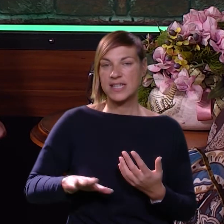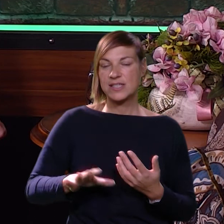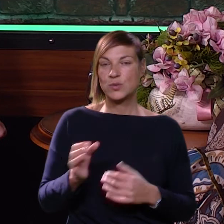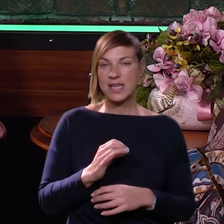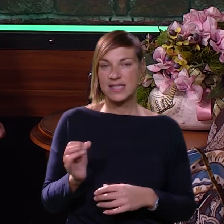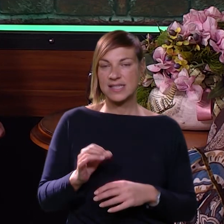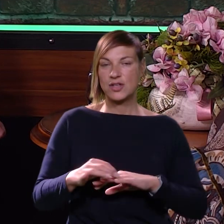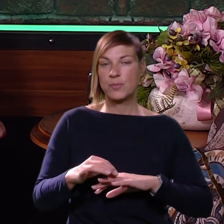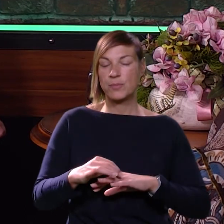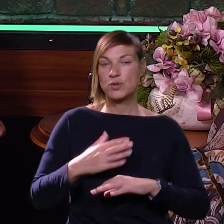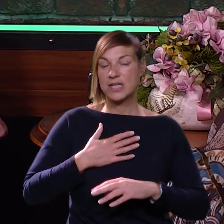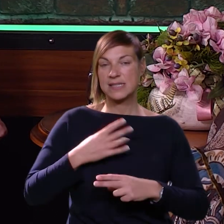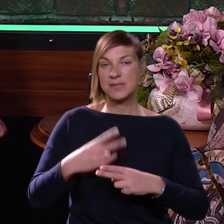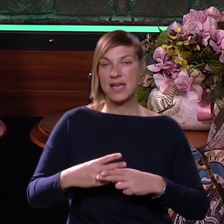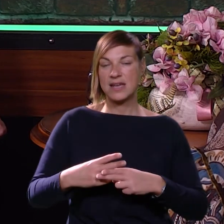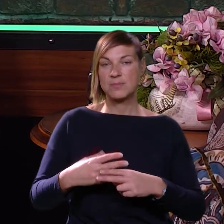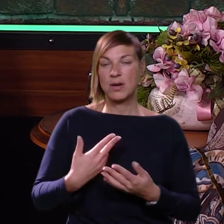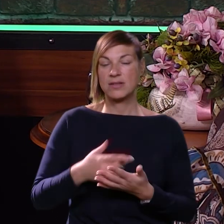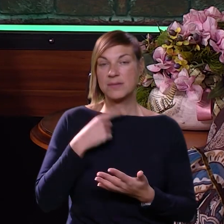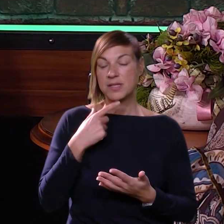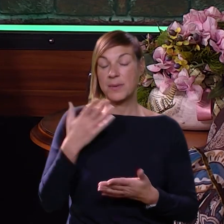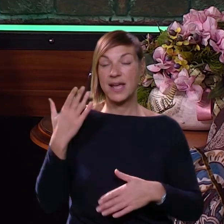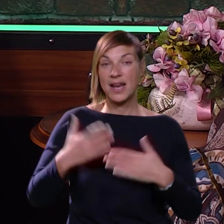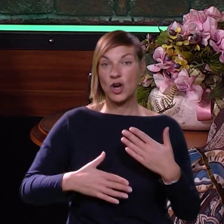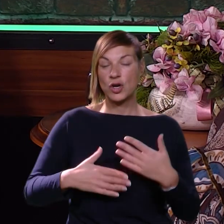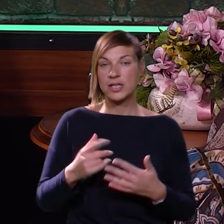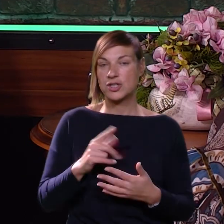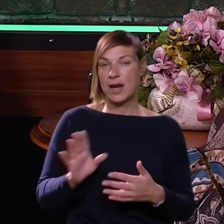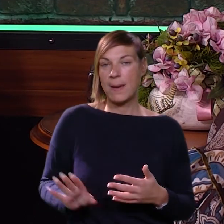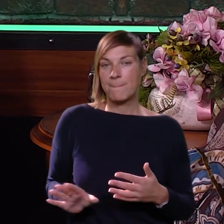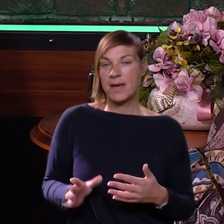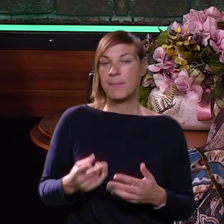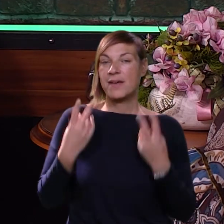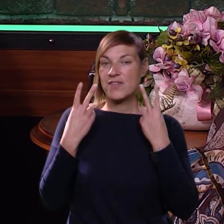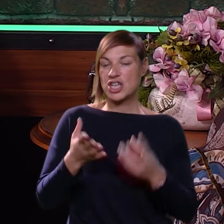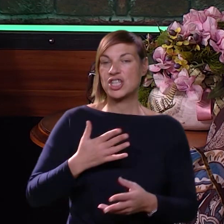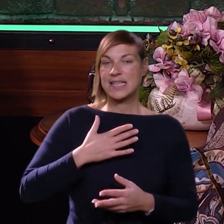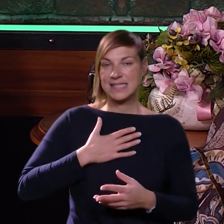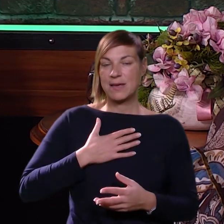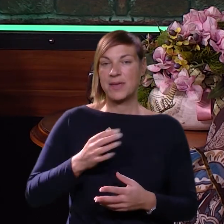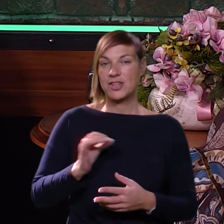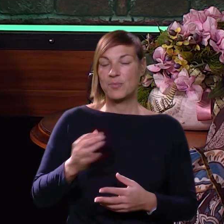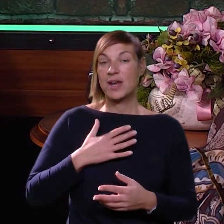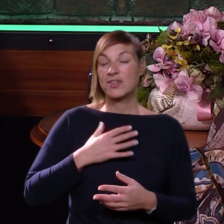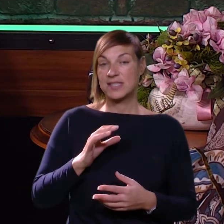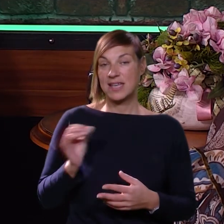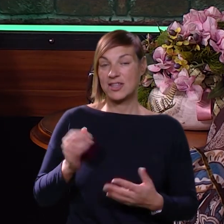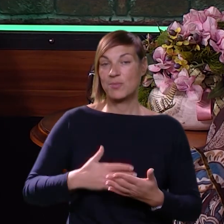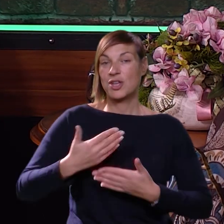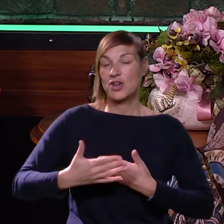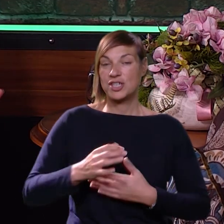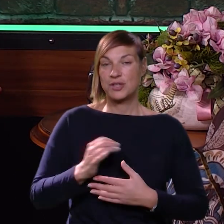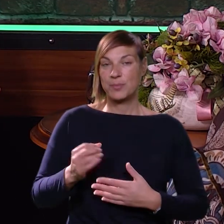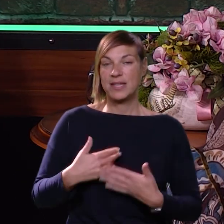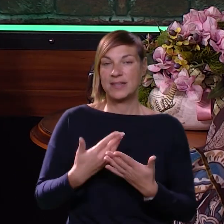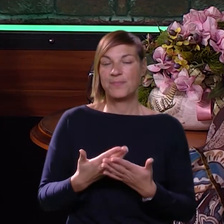su djeca dobro, muž kad sam se razbolila. Onda sam ja rekla konačno, ne mama, bitno je da sam ja dobro. Ako sam ja dobro, bit